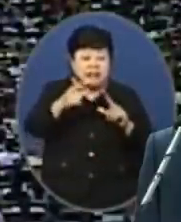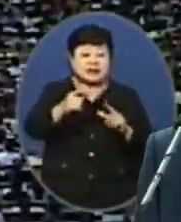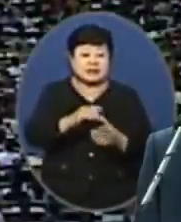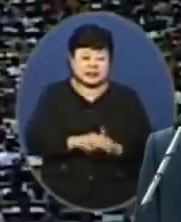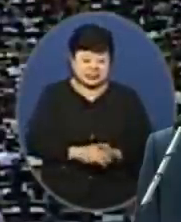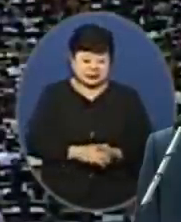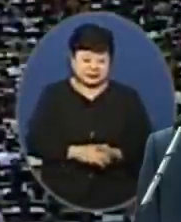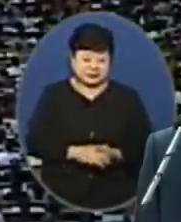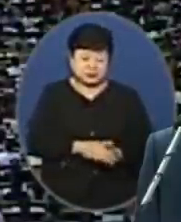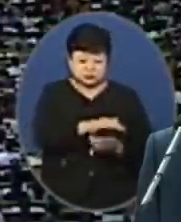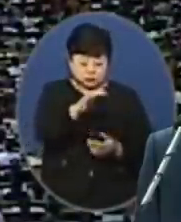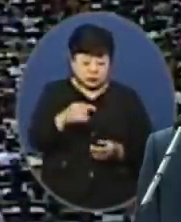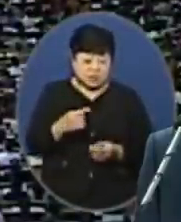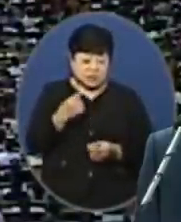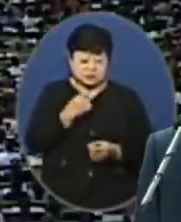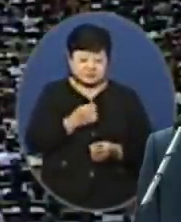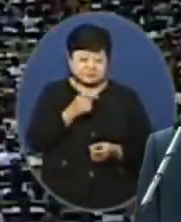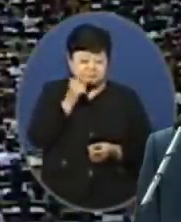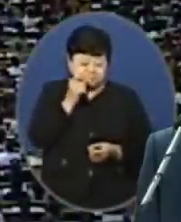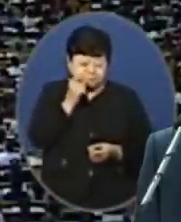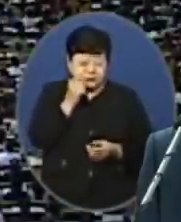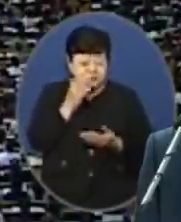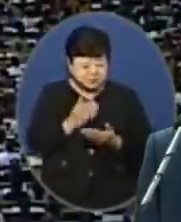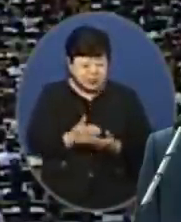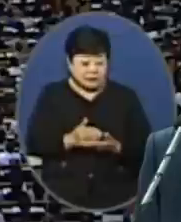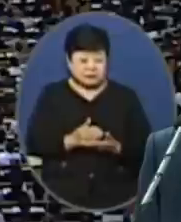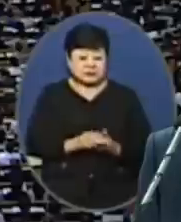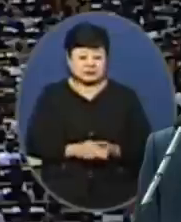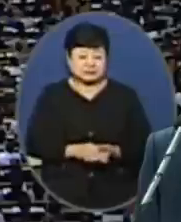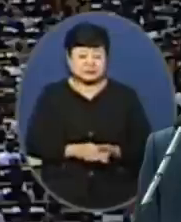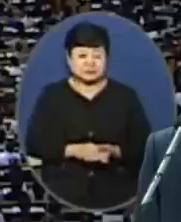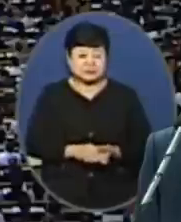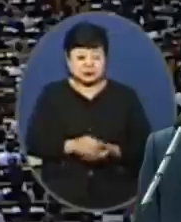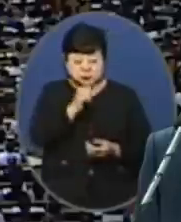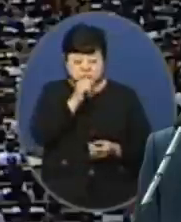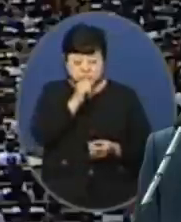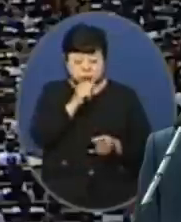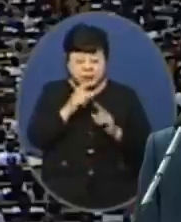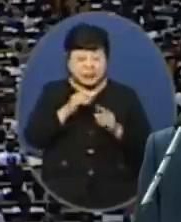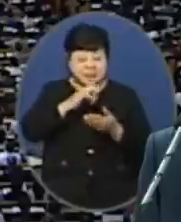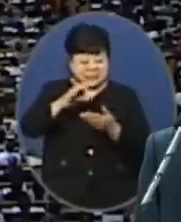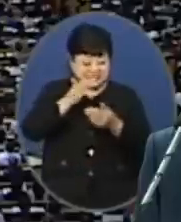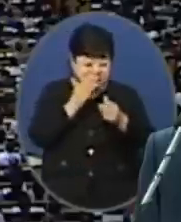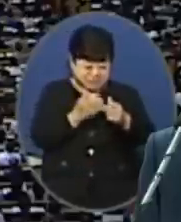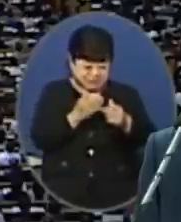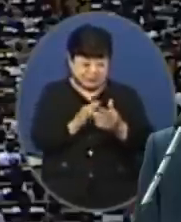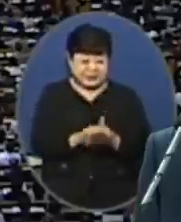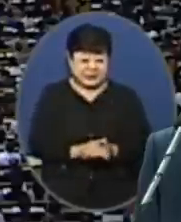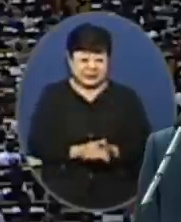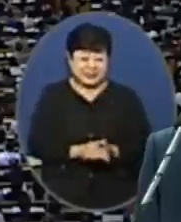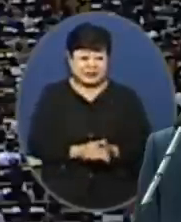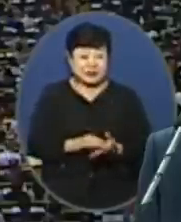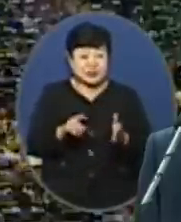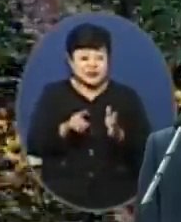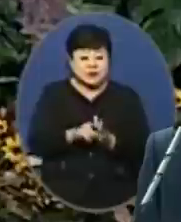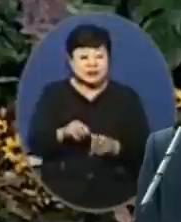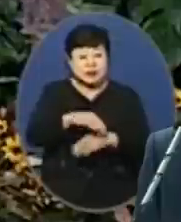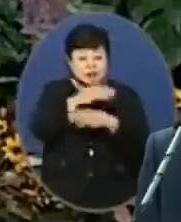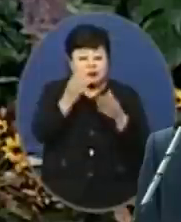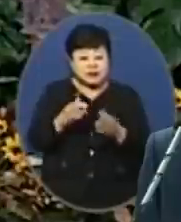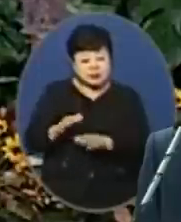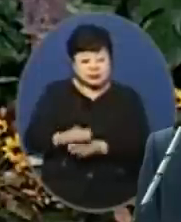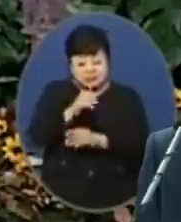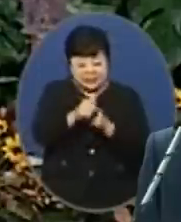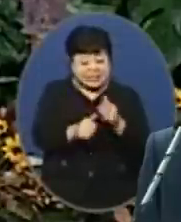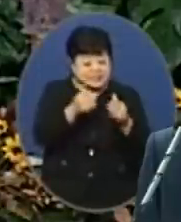것입니다. 우리가 입을 딱 다물고 있지 말고 늘 좋은 말을 말하시기 바랍니다. 우리를 위해서 모든 것을